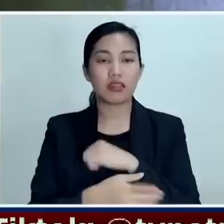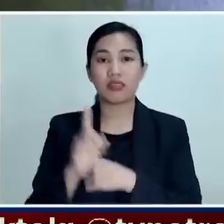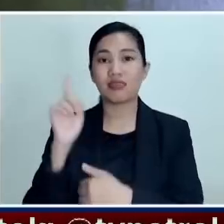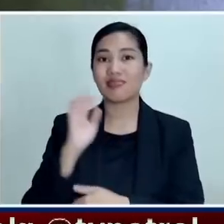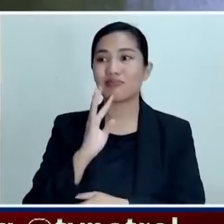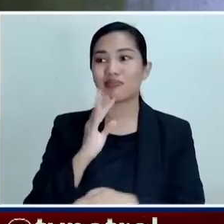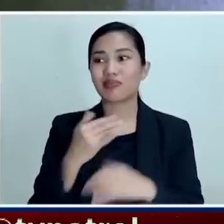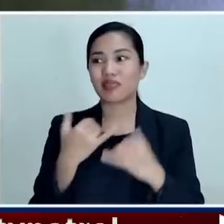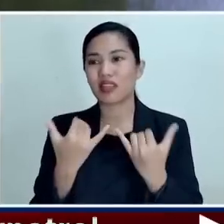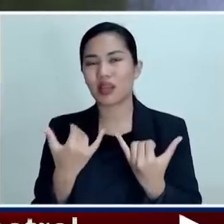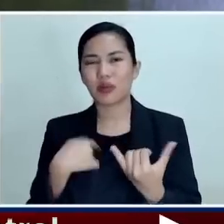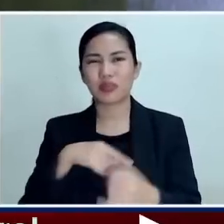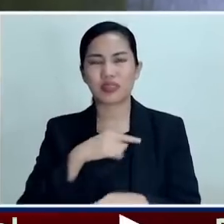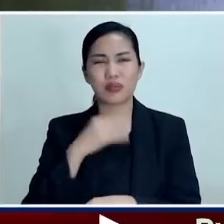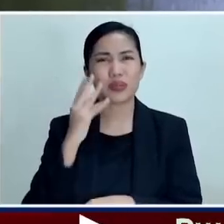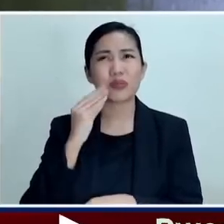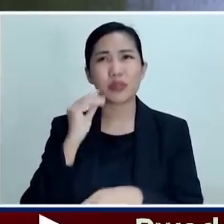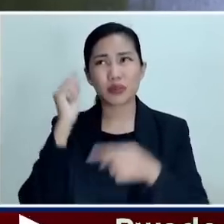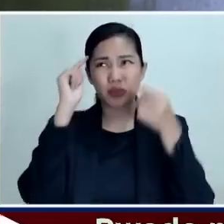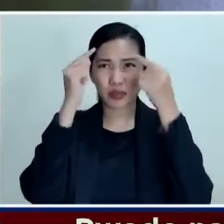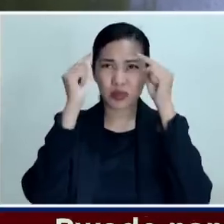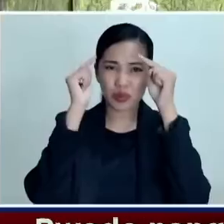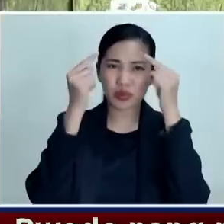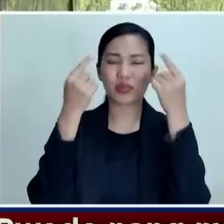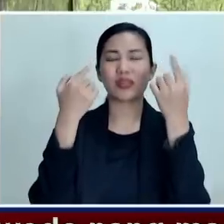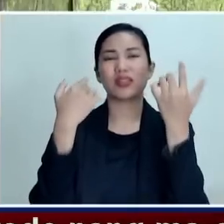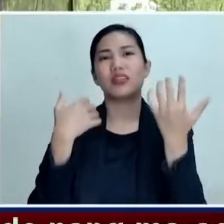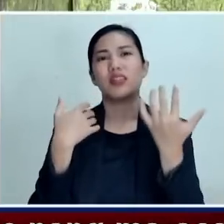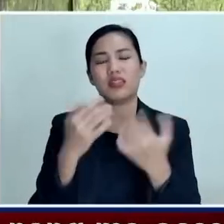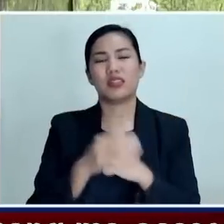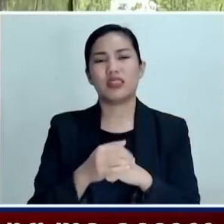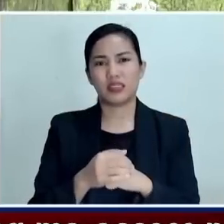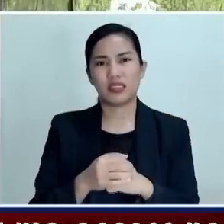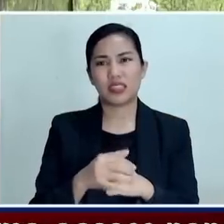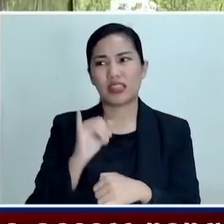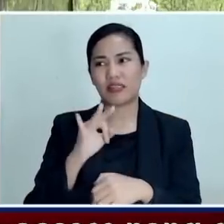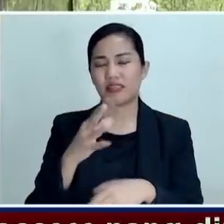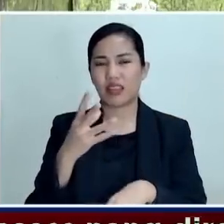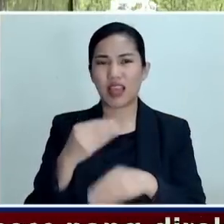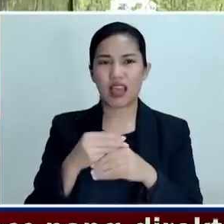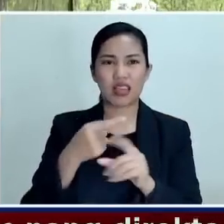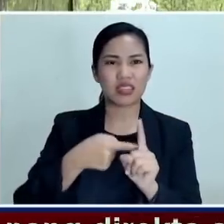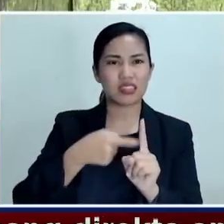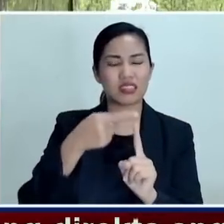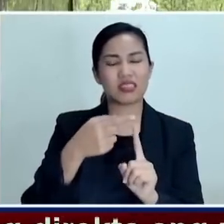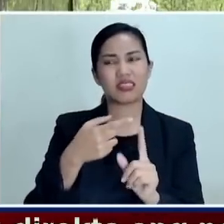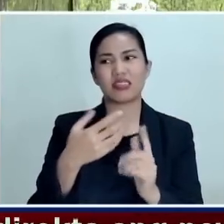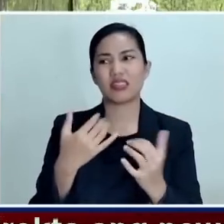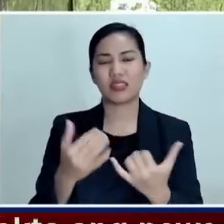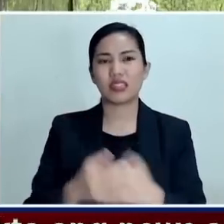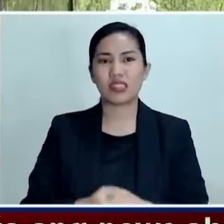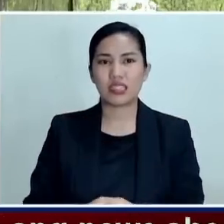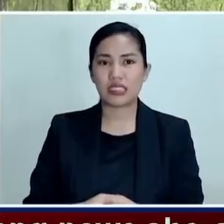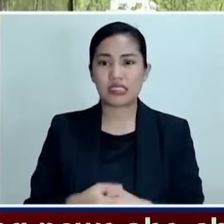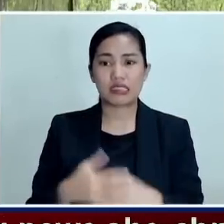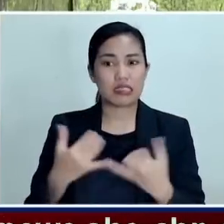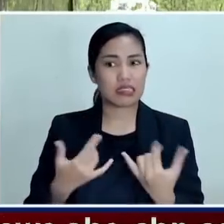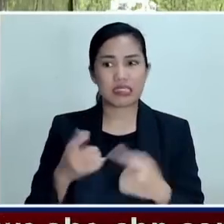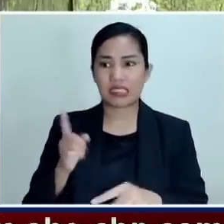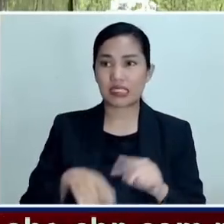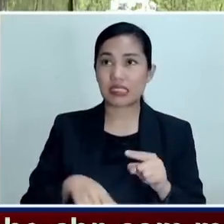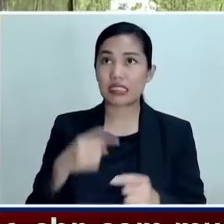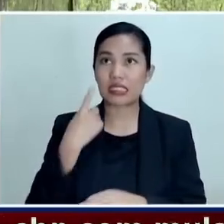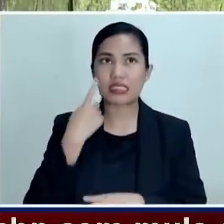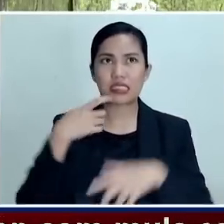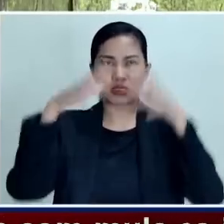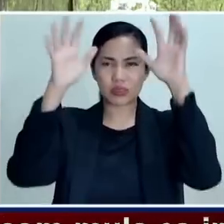lang. Eh kung madagdagan pa, mas lalo na. Parang hindi ko na nga po kaya ngayon pa nga lang eh. Tapos biglang umulan kanina, sabi ko